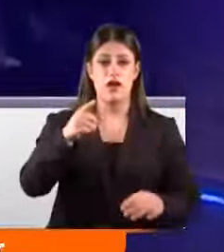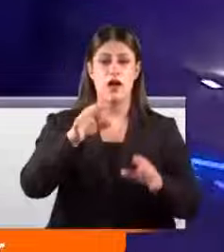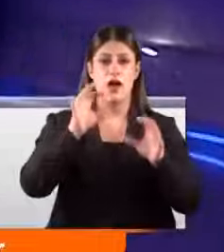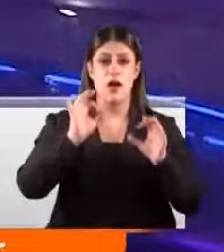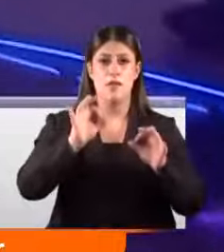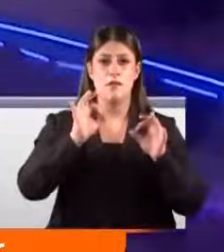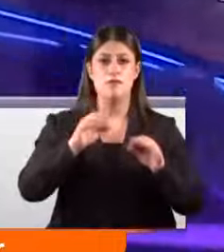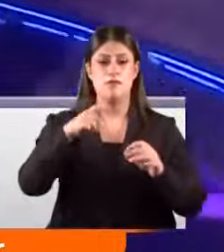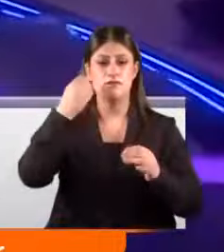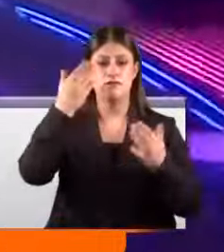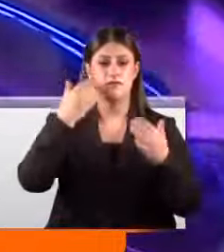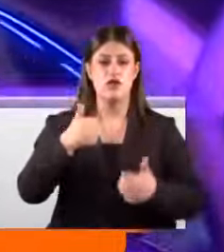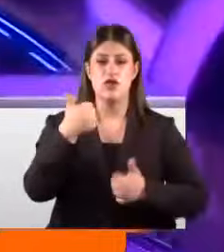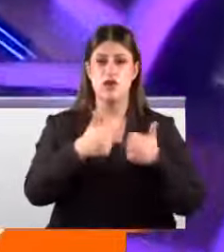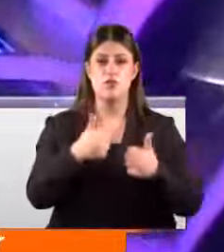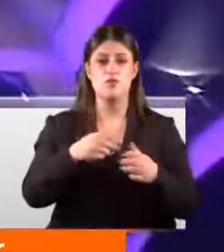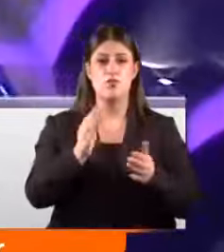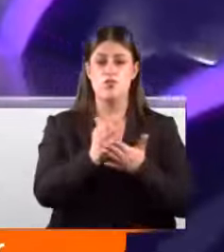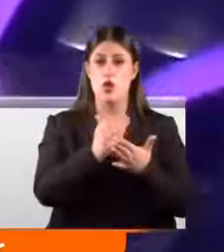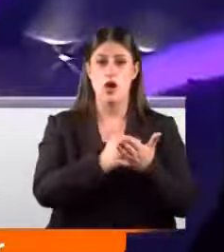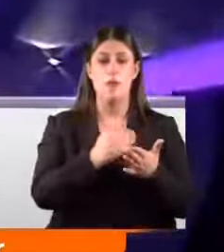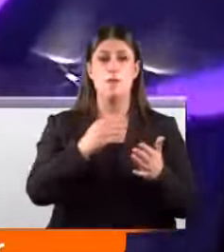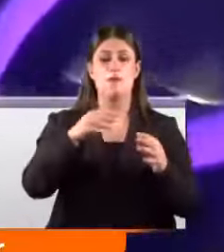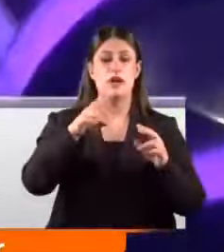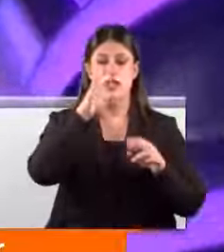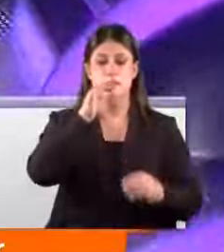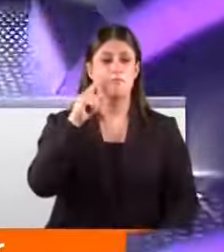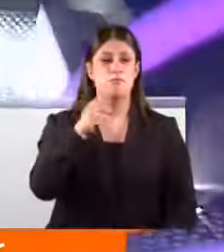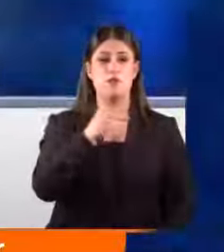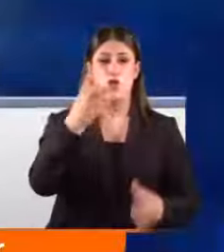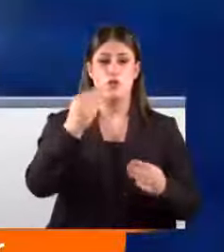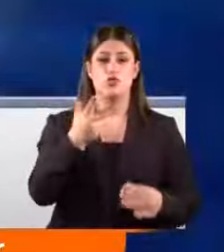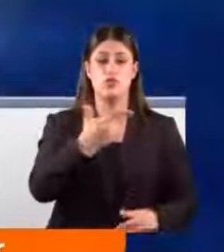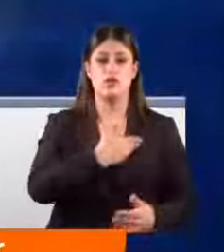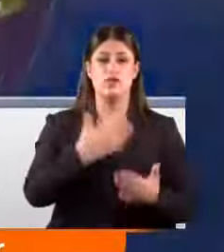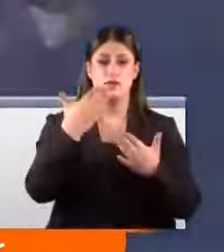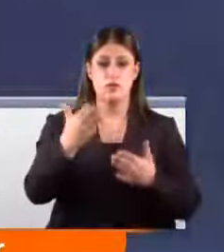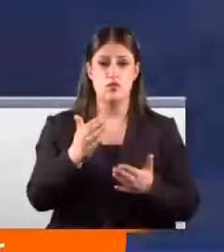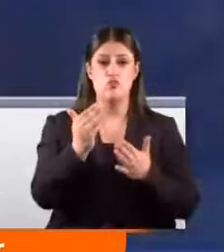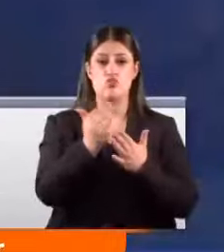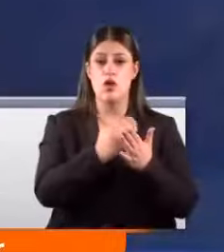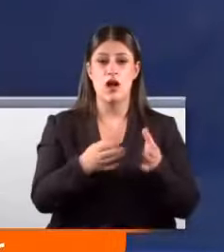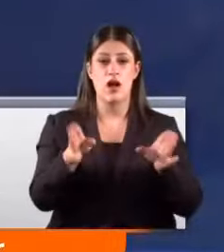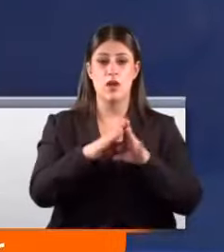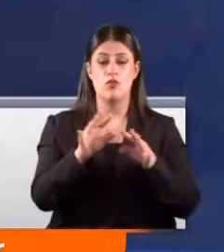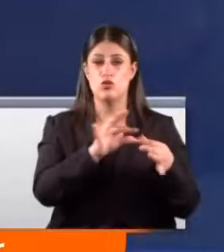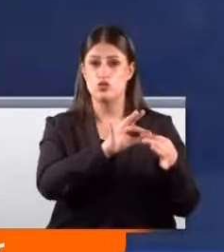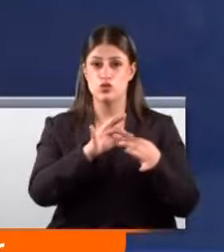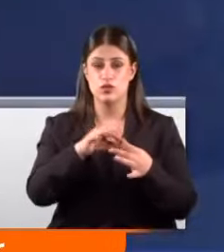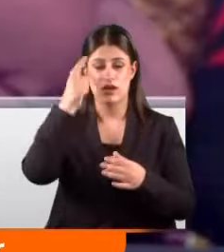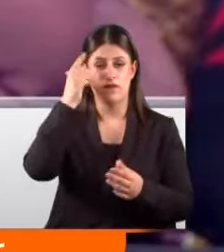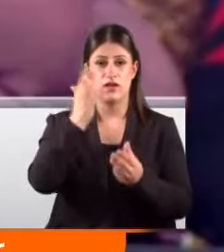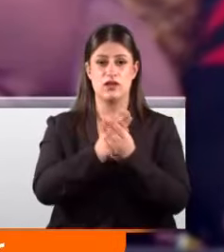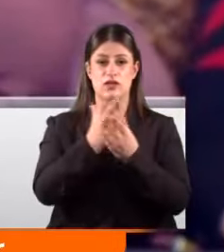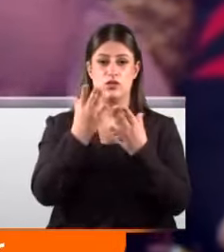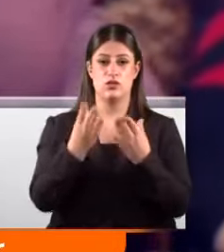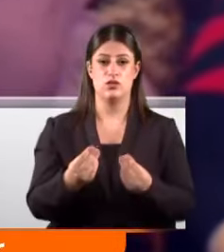kıran yarışma programı Kim Milyoner Olmak İster'le de çok sevilmişti. Programı kapattığı cümlesi ise hafızalara